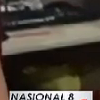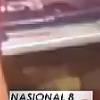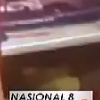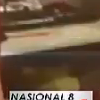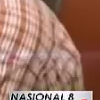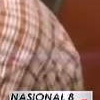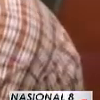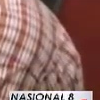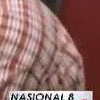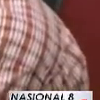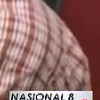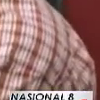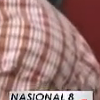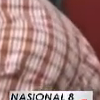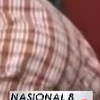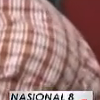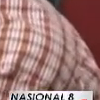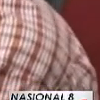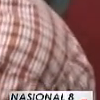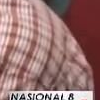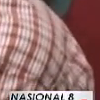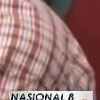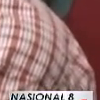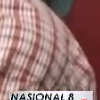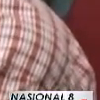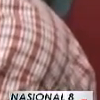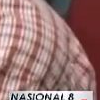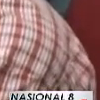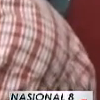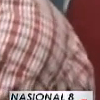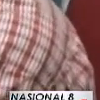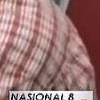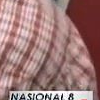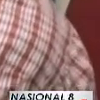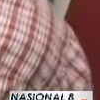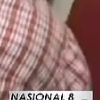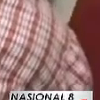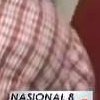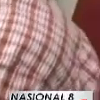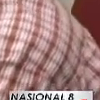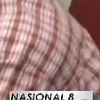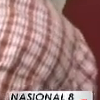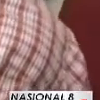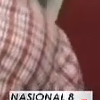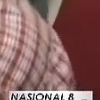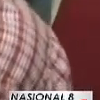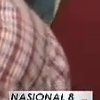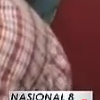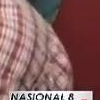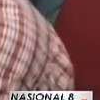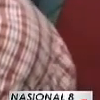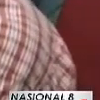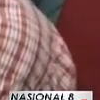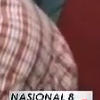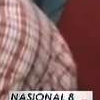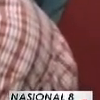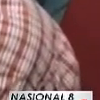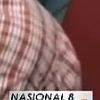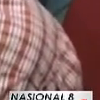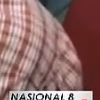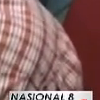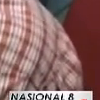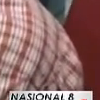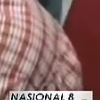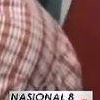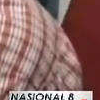petunjuk selamat maju jaya kepada RTM semoga RTM Terus dapat menyalurkan maklumat kepada penonton di seluruh